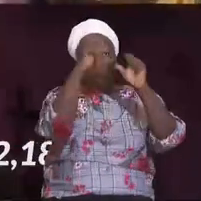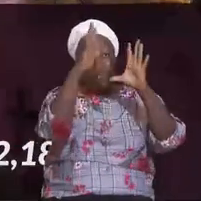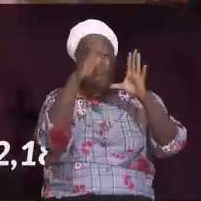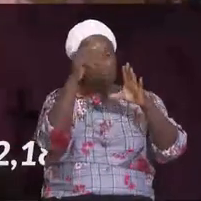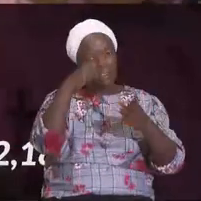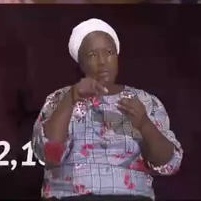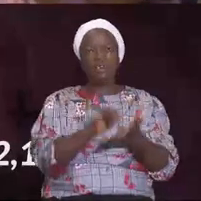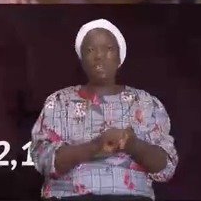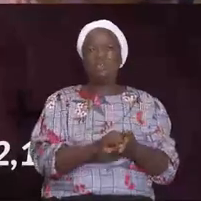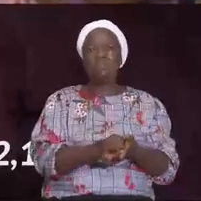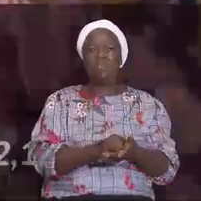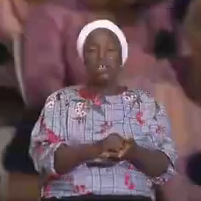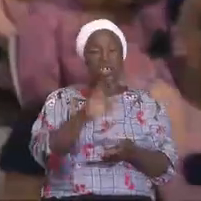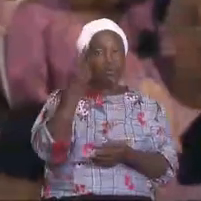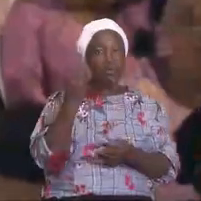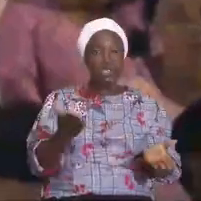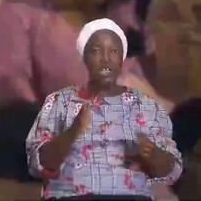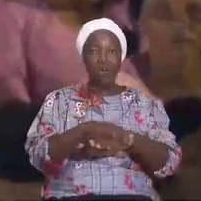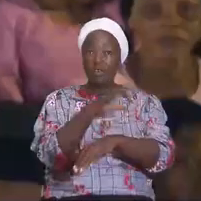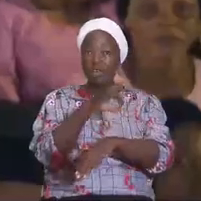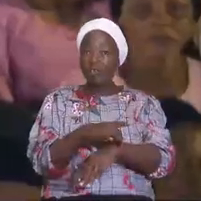Ne crois-tu pas que je suis dans le Père?